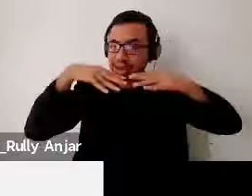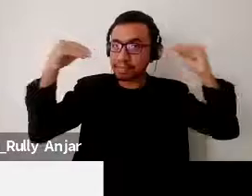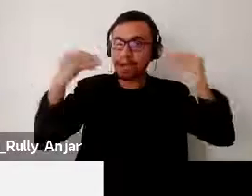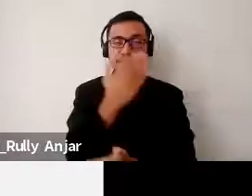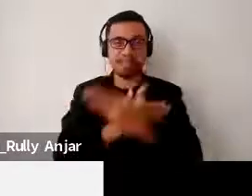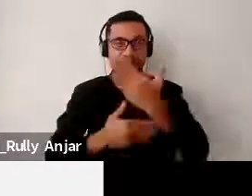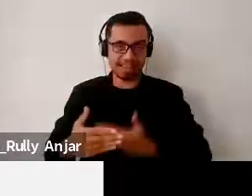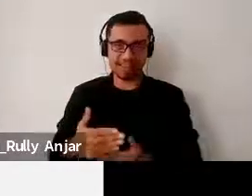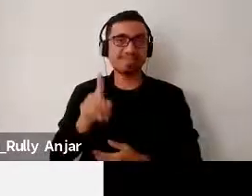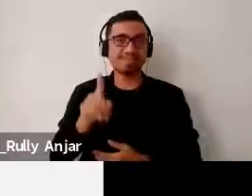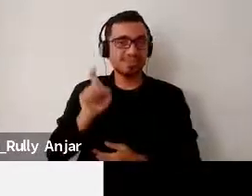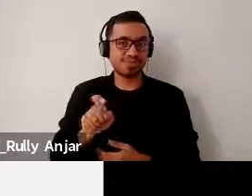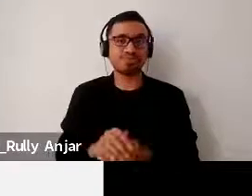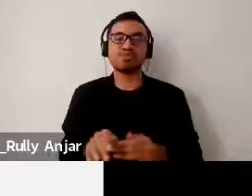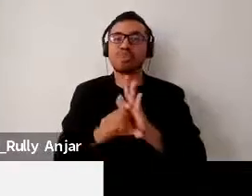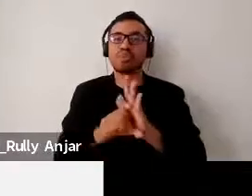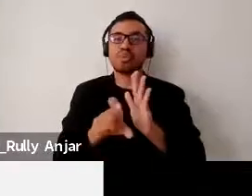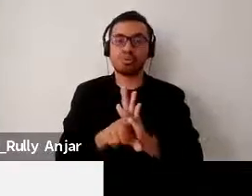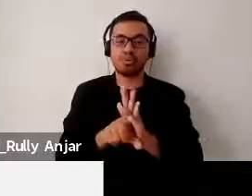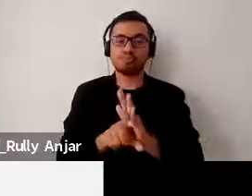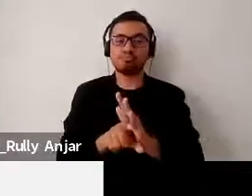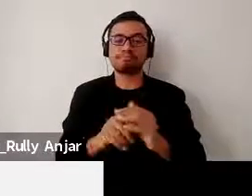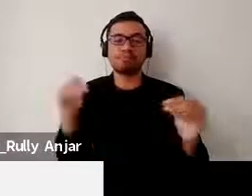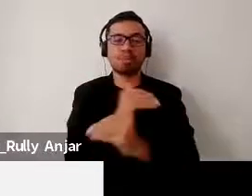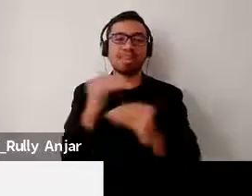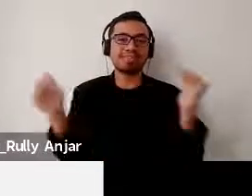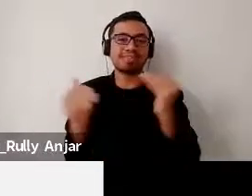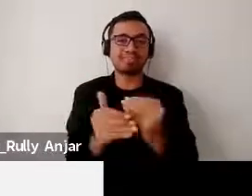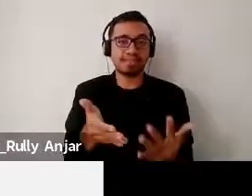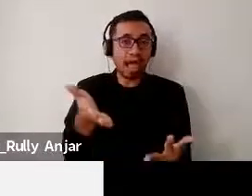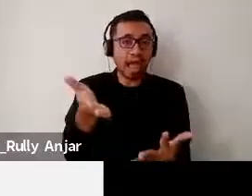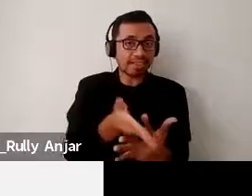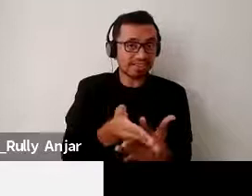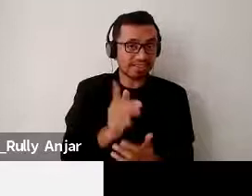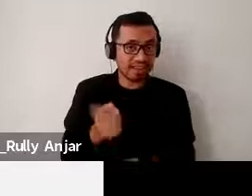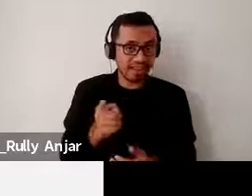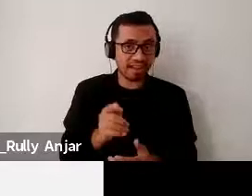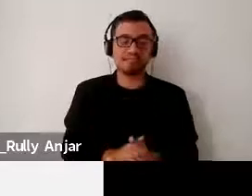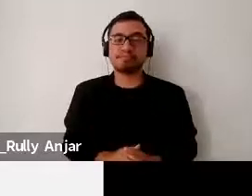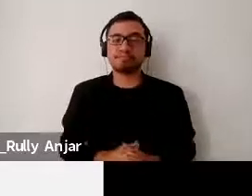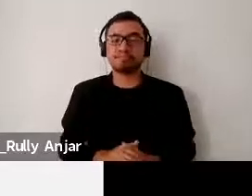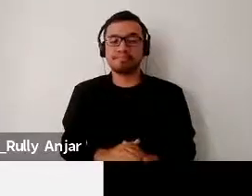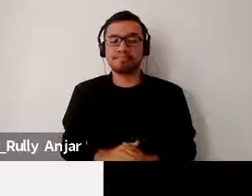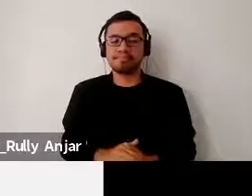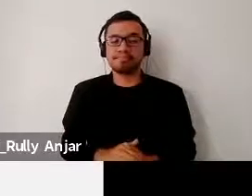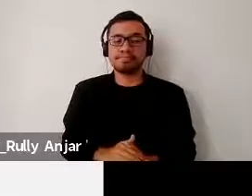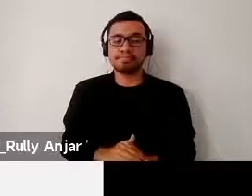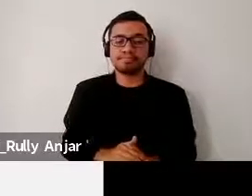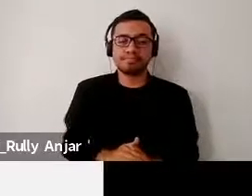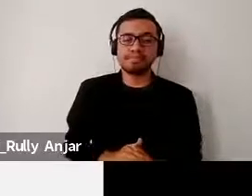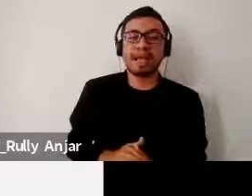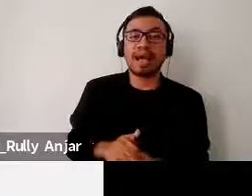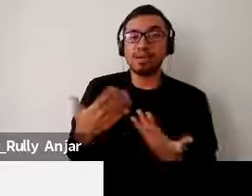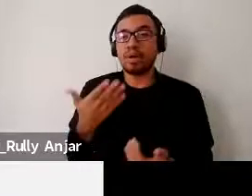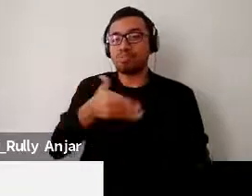penyandang disabilitas, misalnya transportasi yang lebih aksesibel, atau ketika mereka mau mengakses layanan rumah